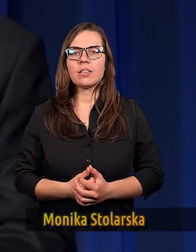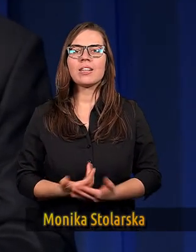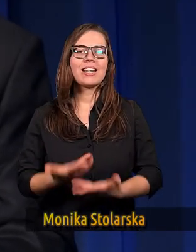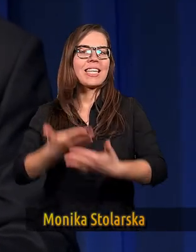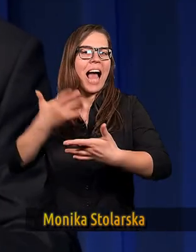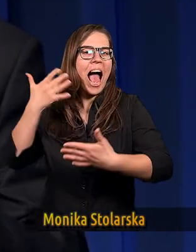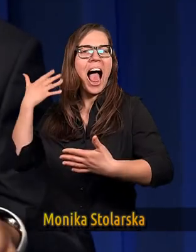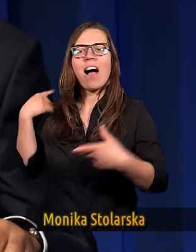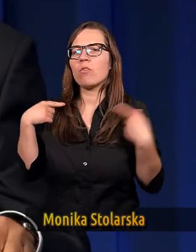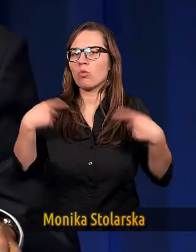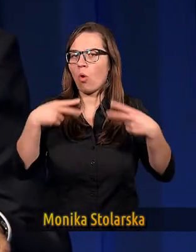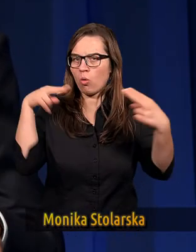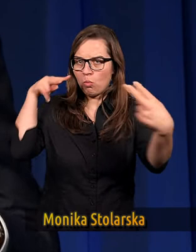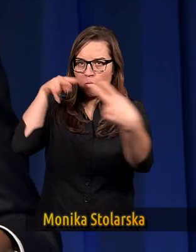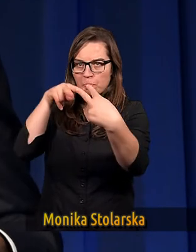Dawno się nie widzieliśmy.